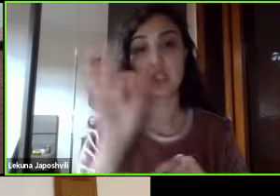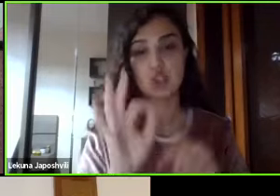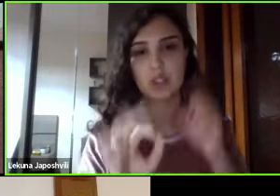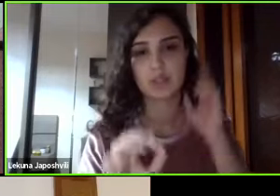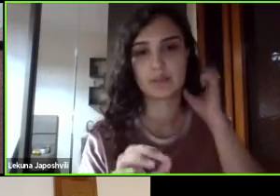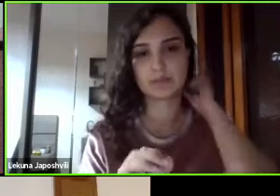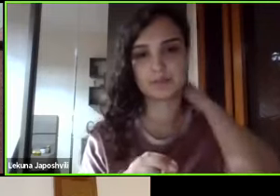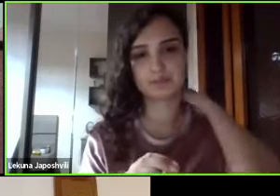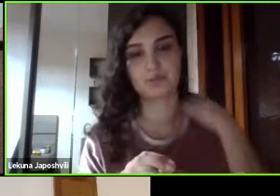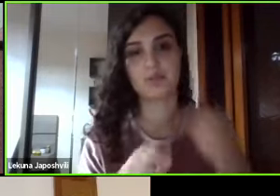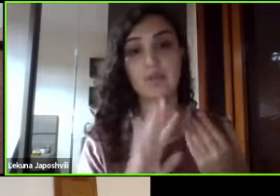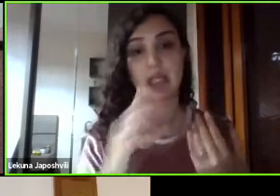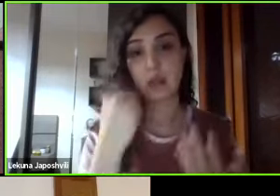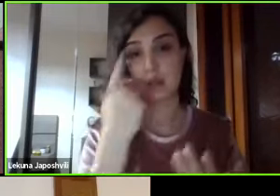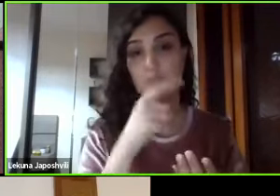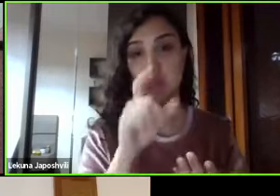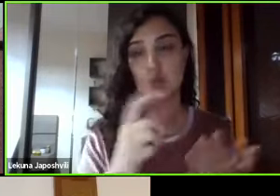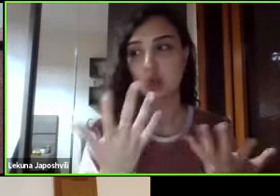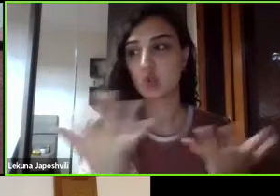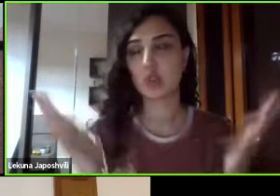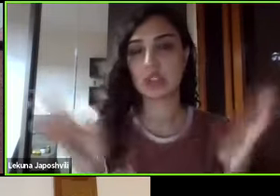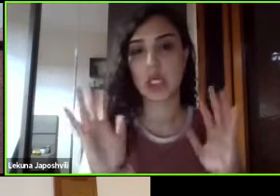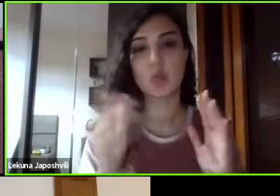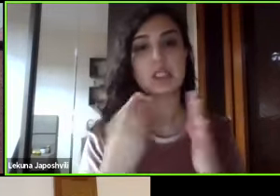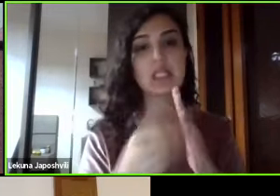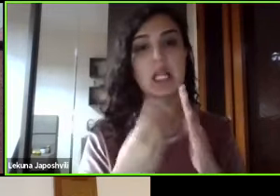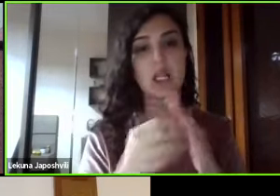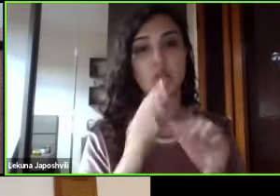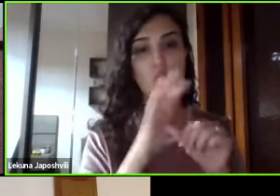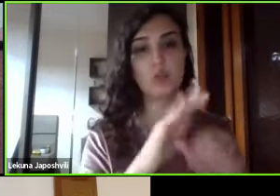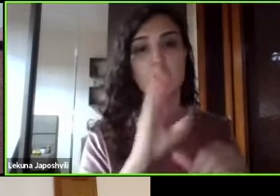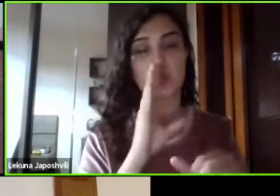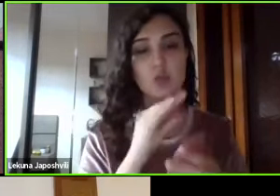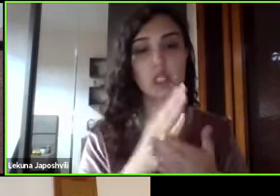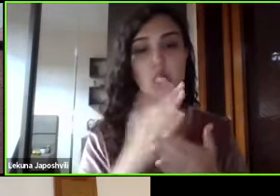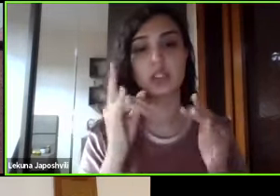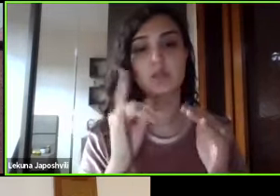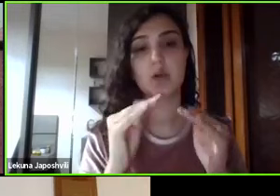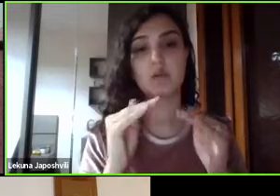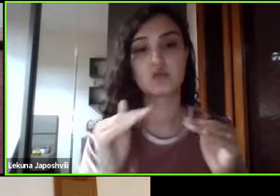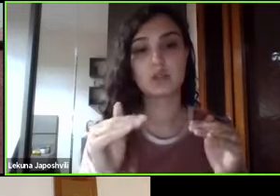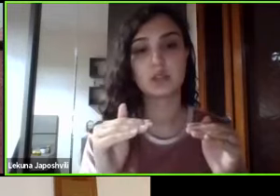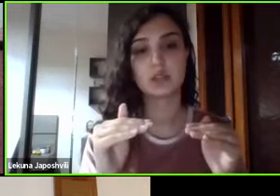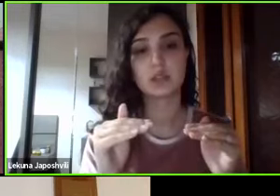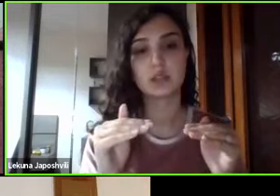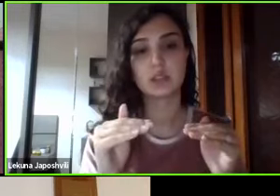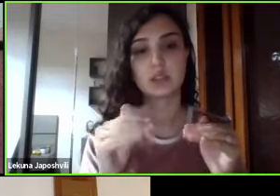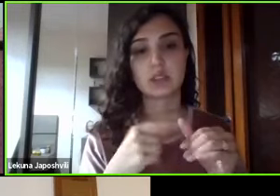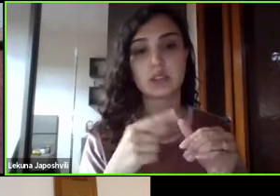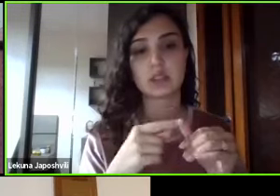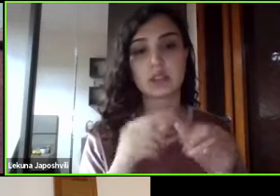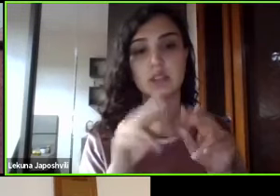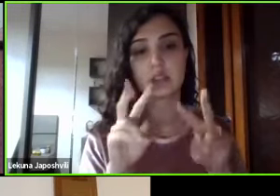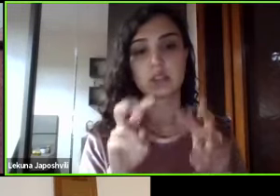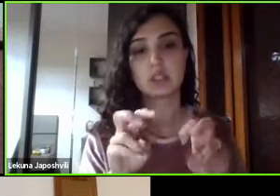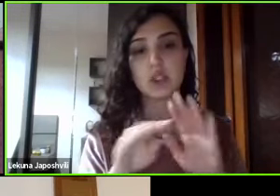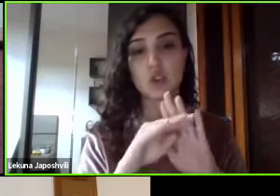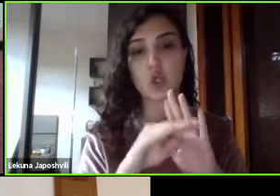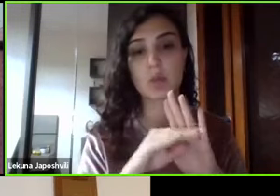არა ფიზიკურ, არამედ სოციალურ ძალადობას, როცა ხდება ბავშვის ეგრეთ წოდებულ